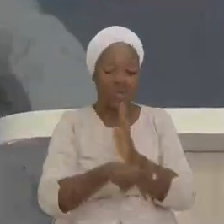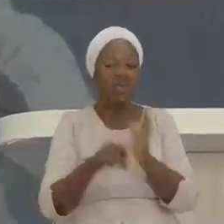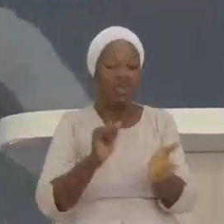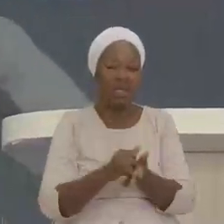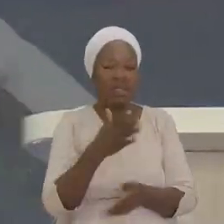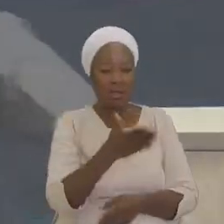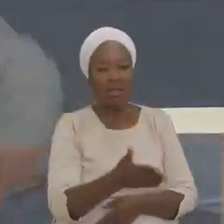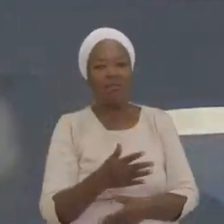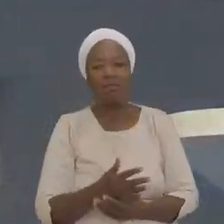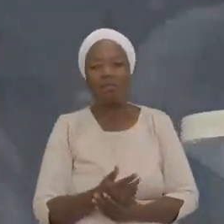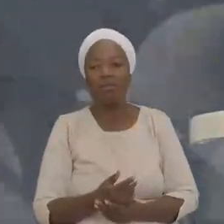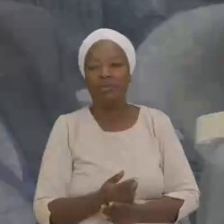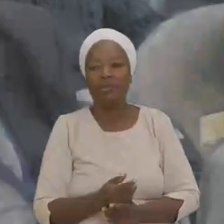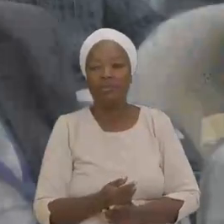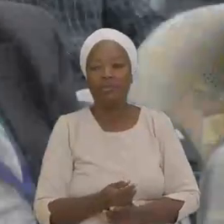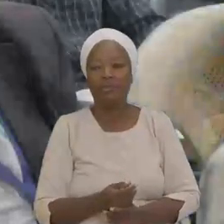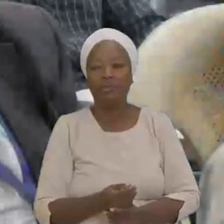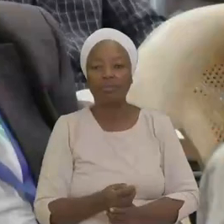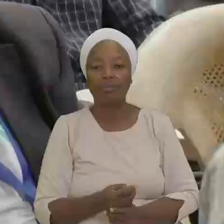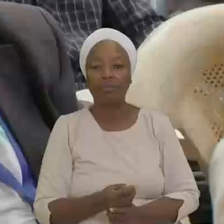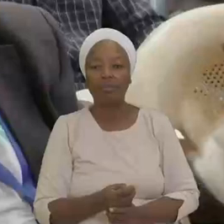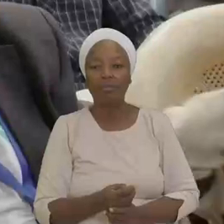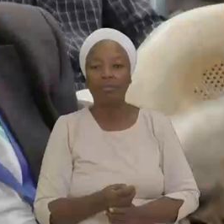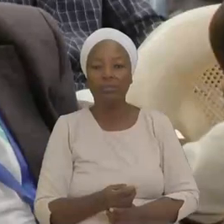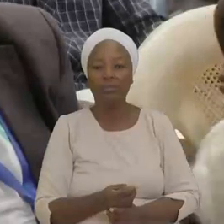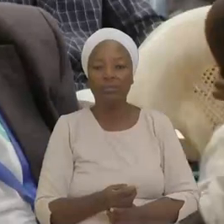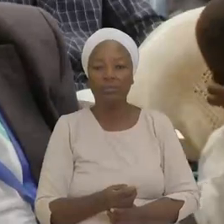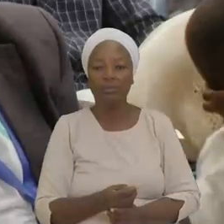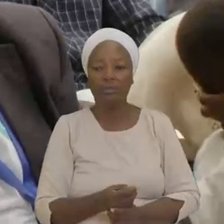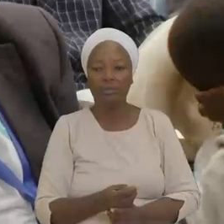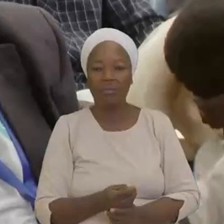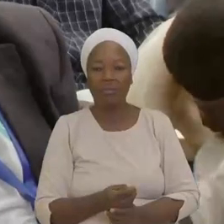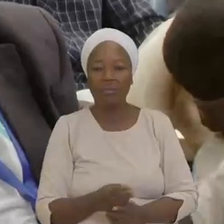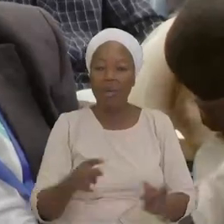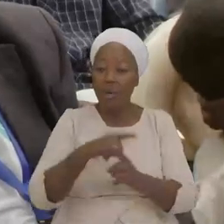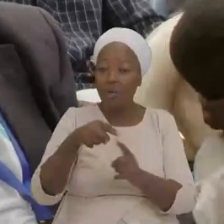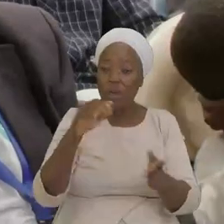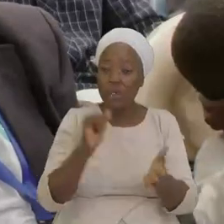un instrument de fer. La faim va l'affamer à mort.